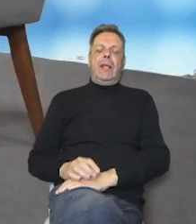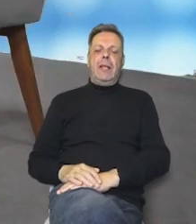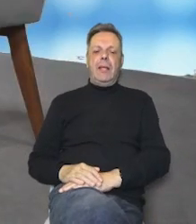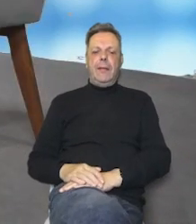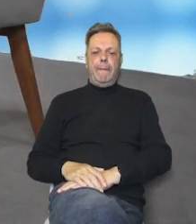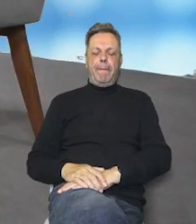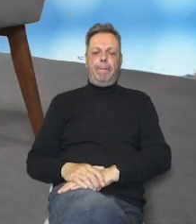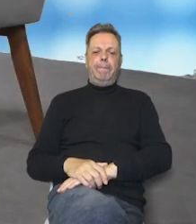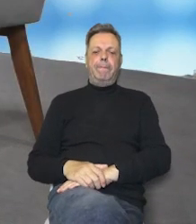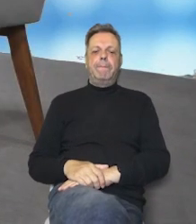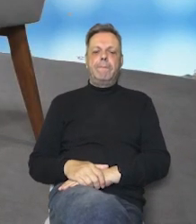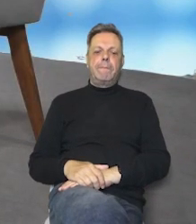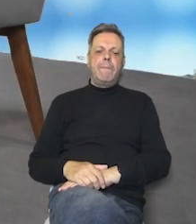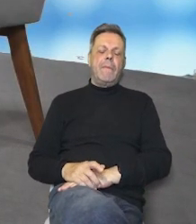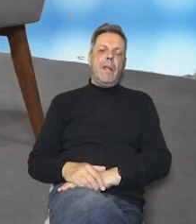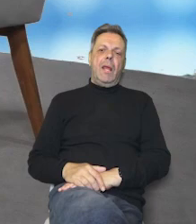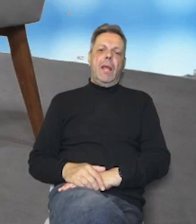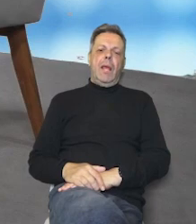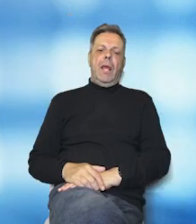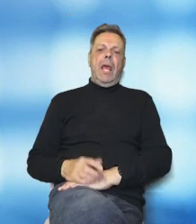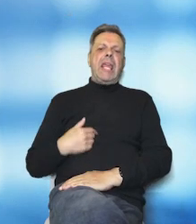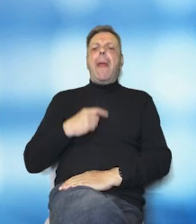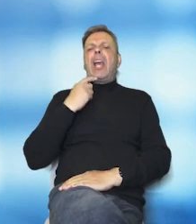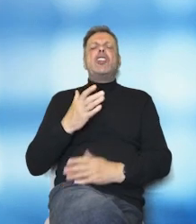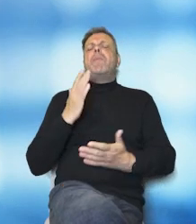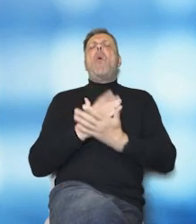dobro odradimo. Evo, ne kažem da uvijek 100%